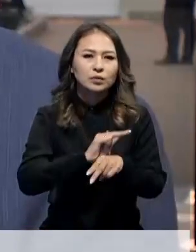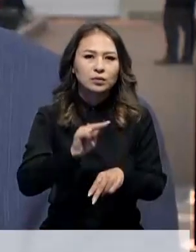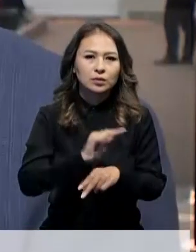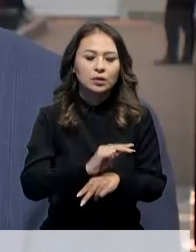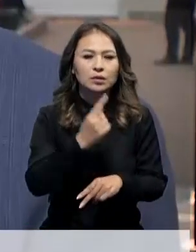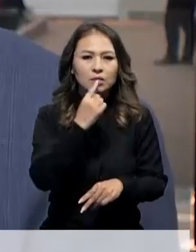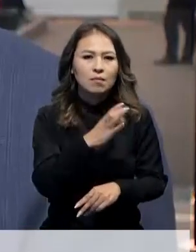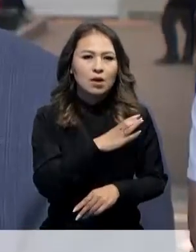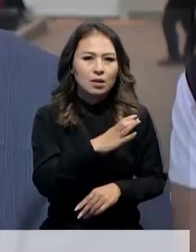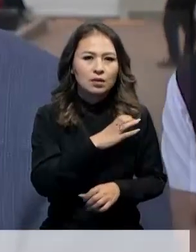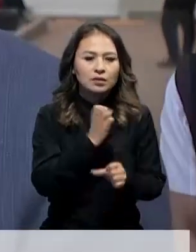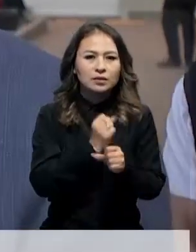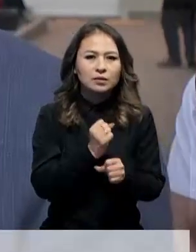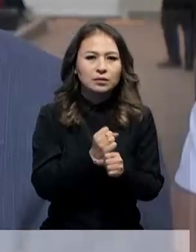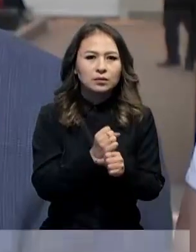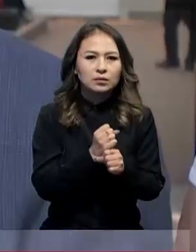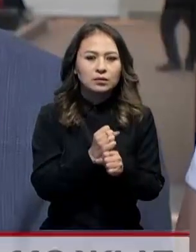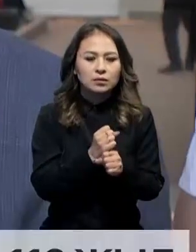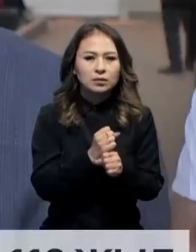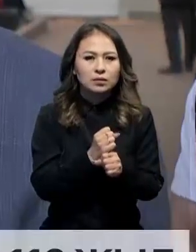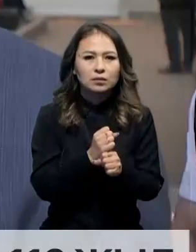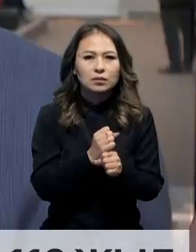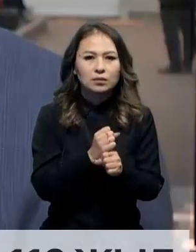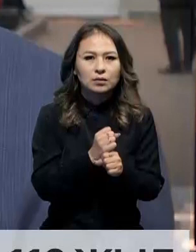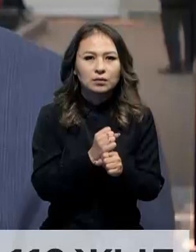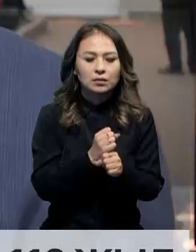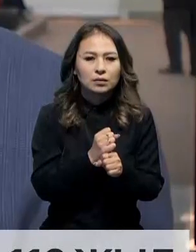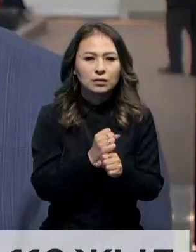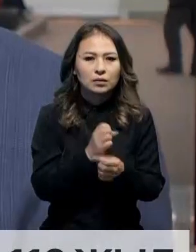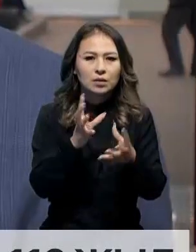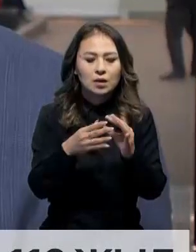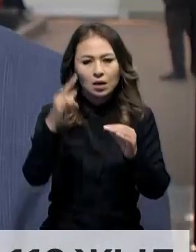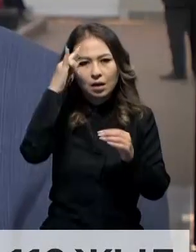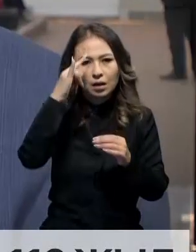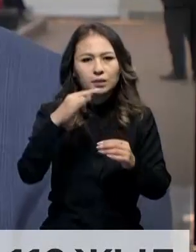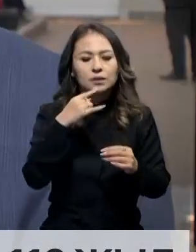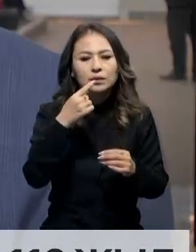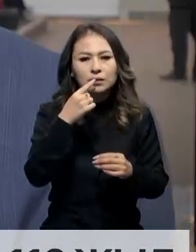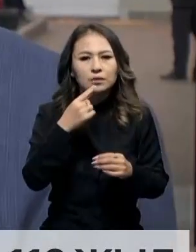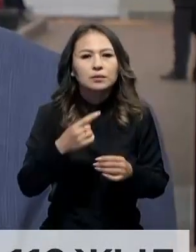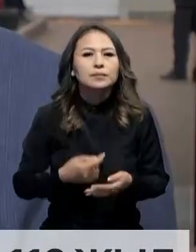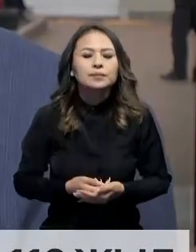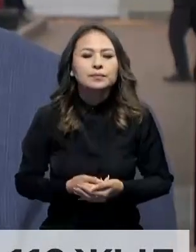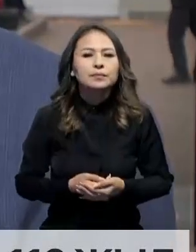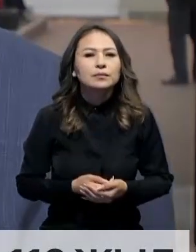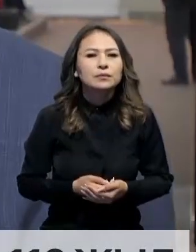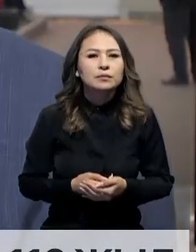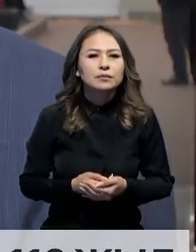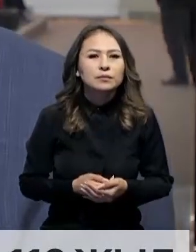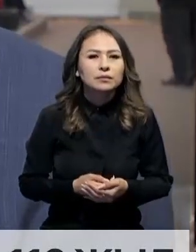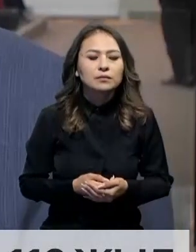байлығы. Жазушының тілі өте жақсы, былай құнарлы, қазақ тілі осы кісінің